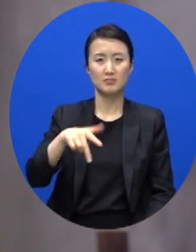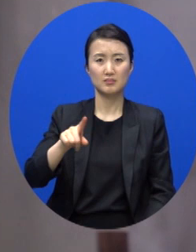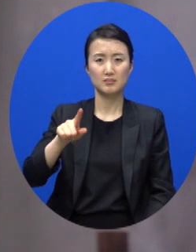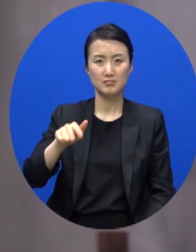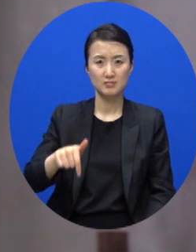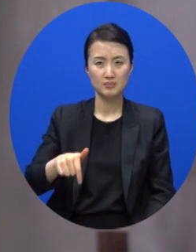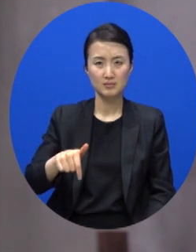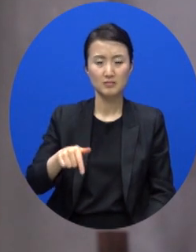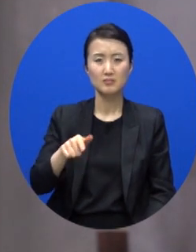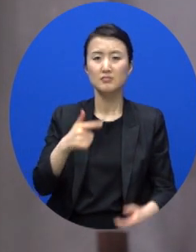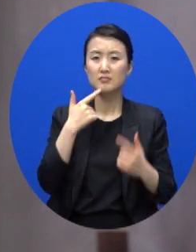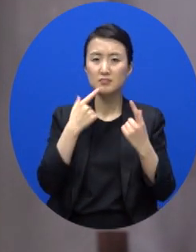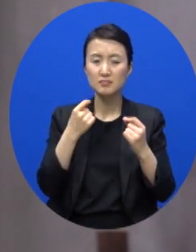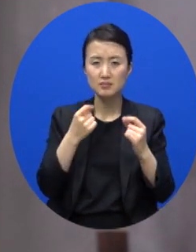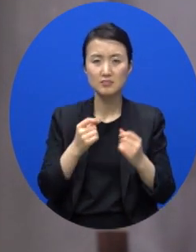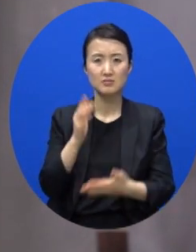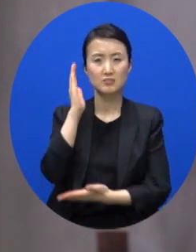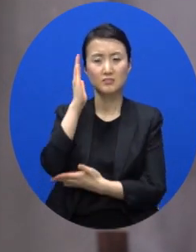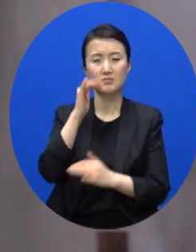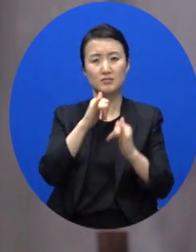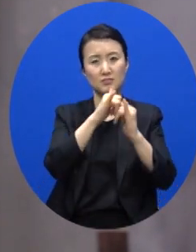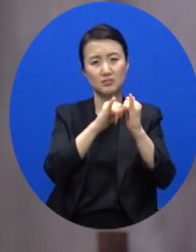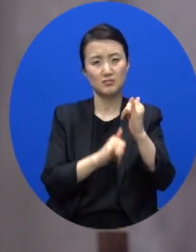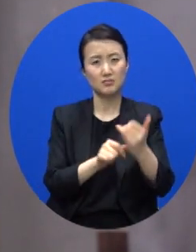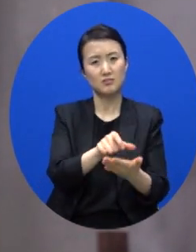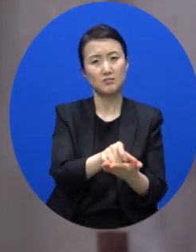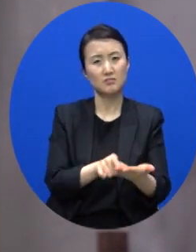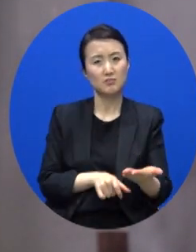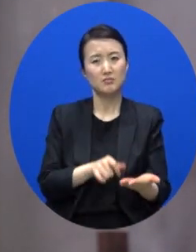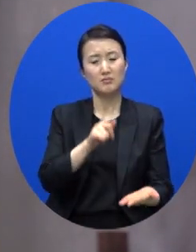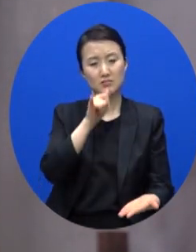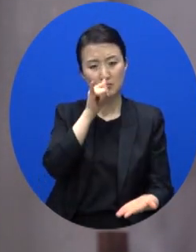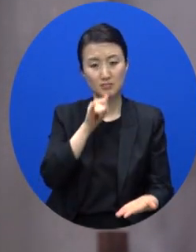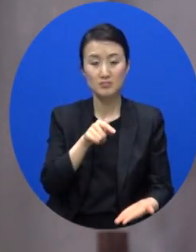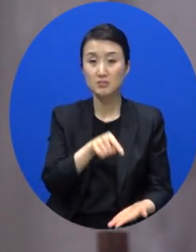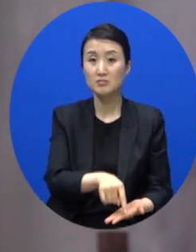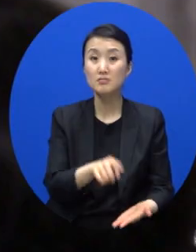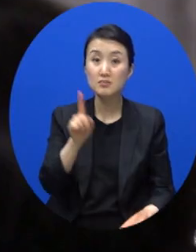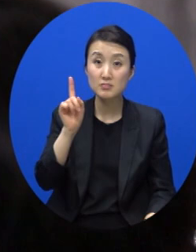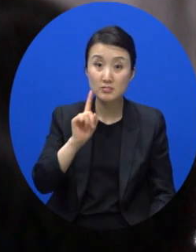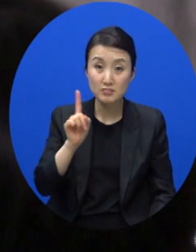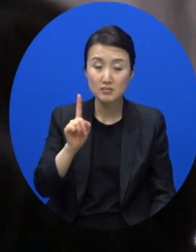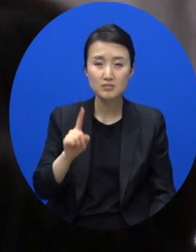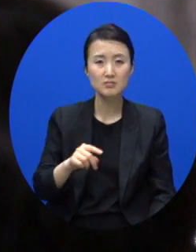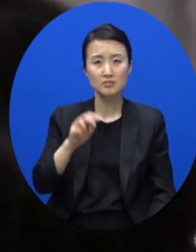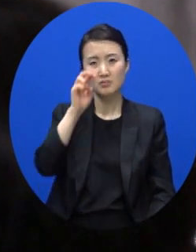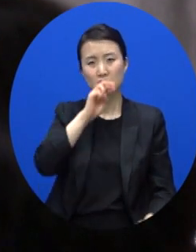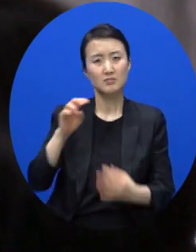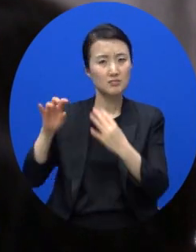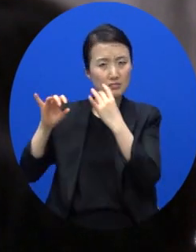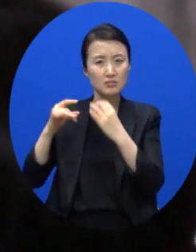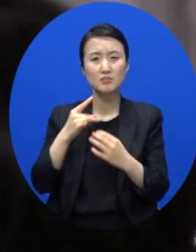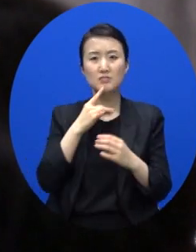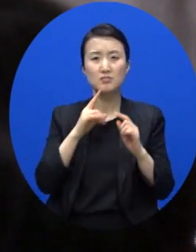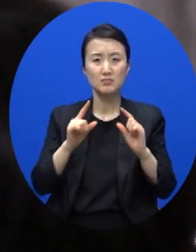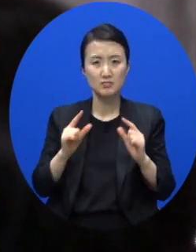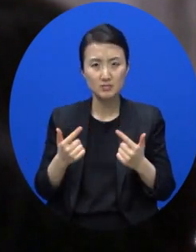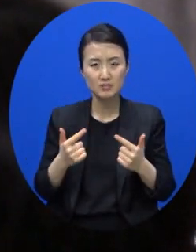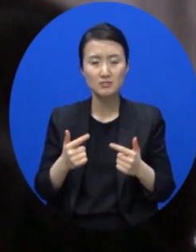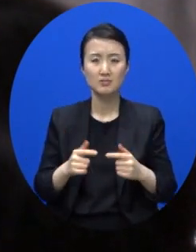기록적인 설화가 있다. 이거는 바로 뭐냐. 악기 도구를 떠나서 호국적인